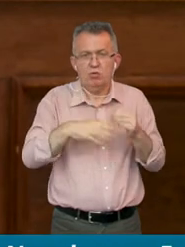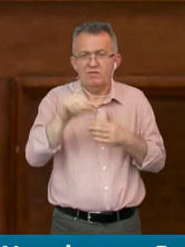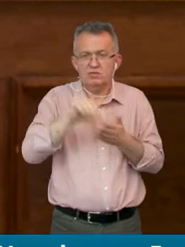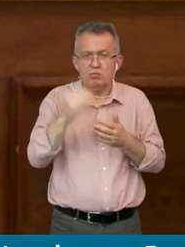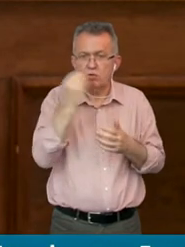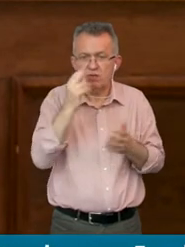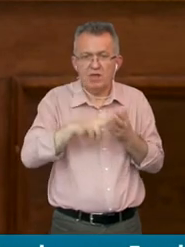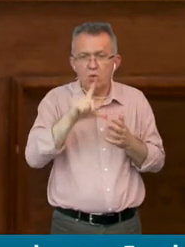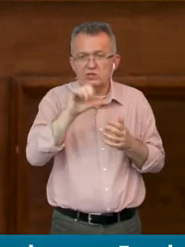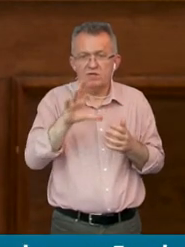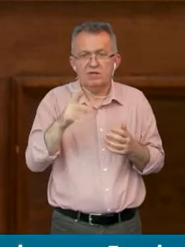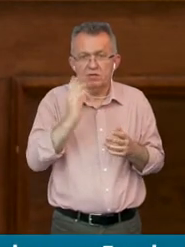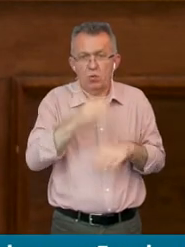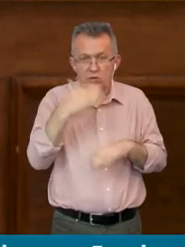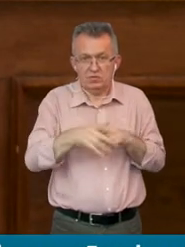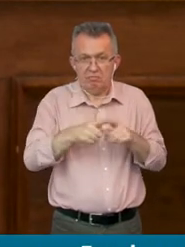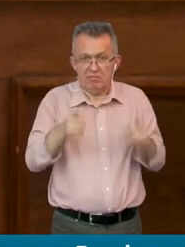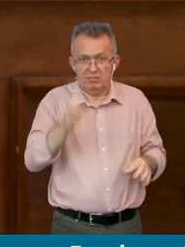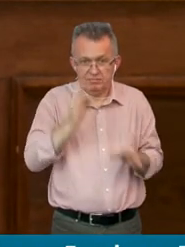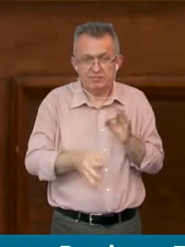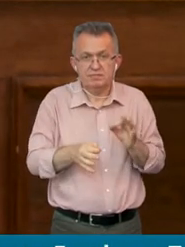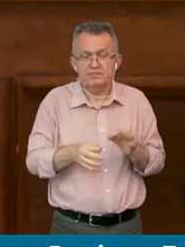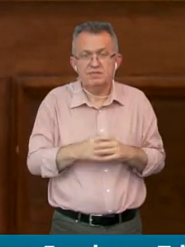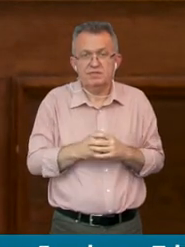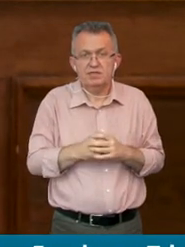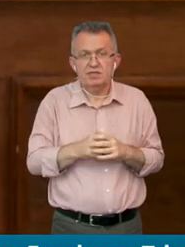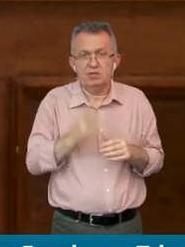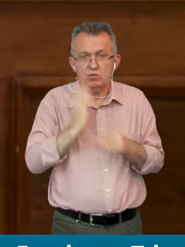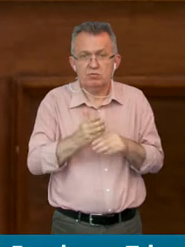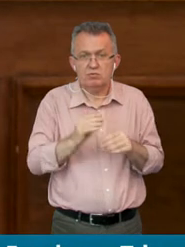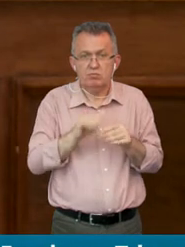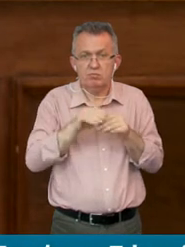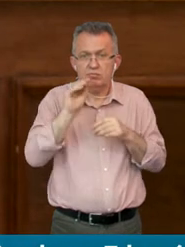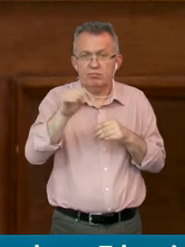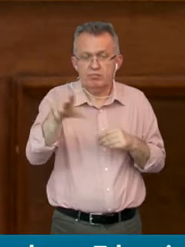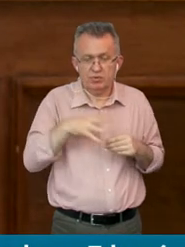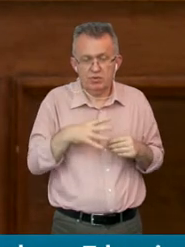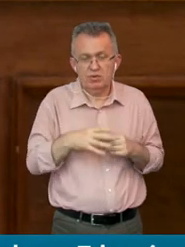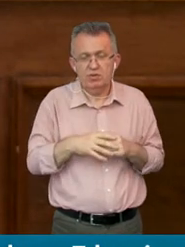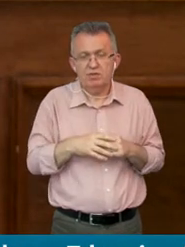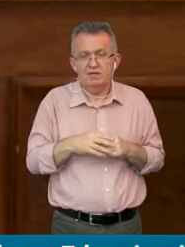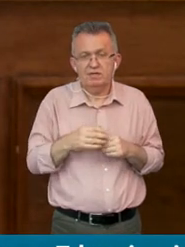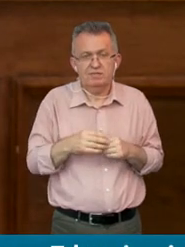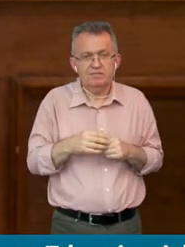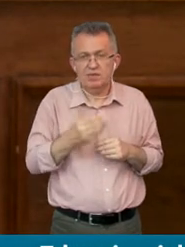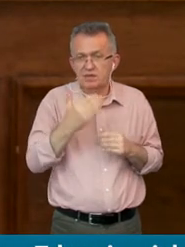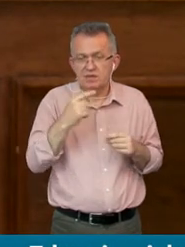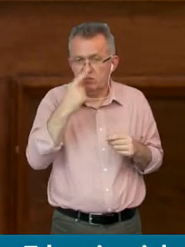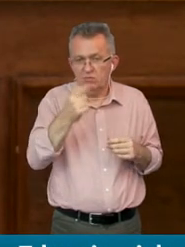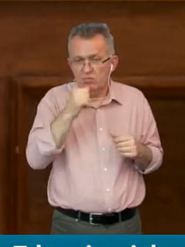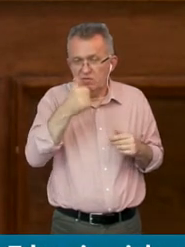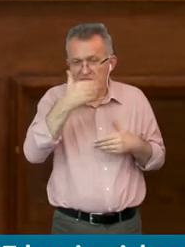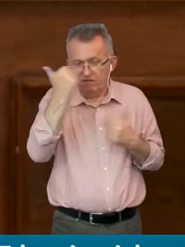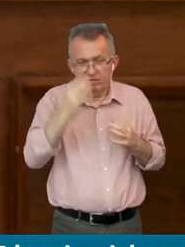Morskiej na Łasztowni będzie ukończona w terminie? Zdaje się, że i ten już termin przekładano. Panie Grzegorzu, nie potrafię odpowiedzieć na to pytanie,